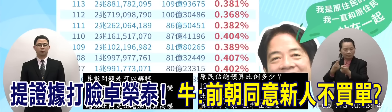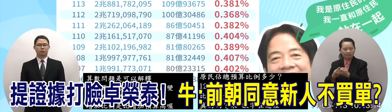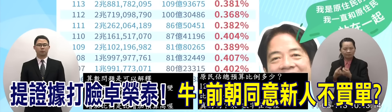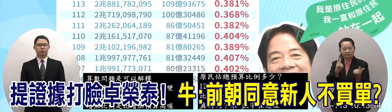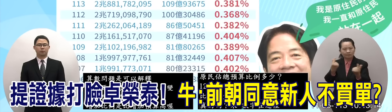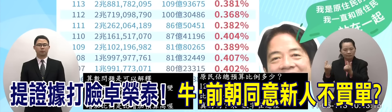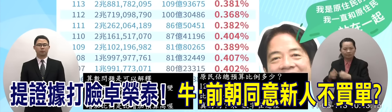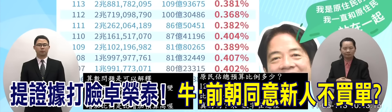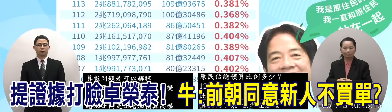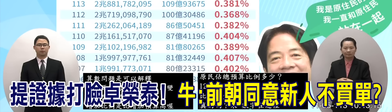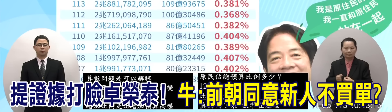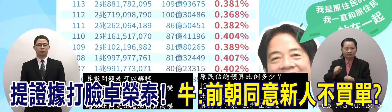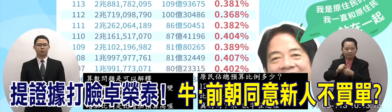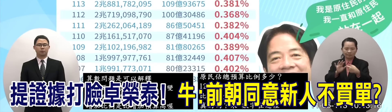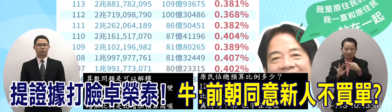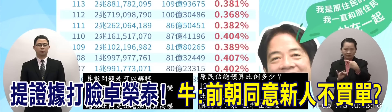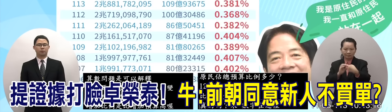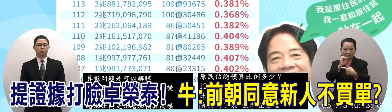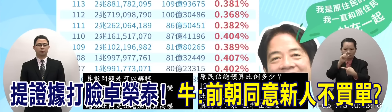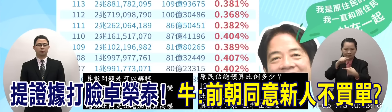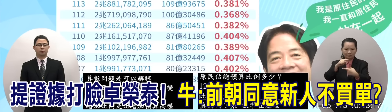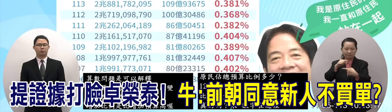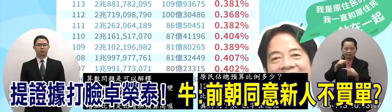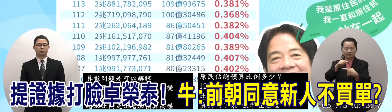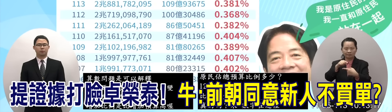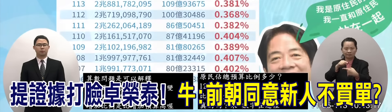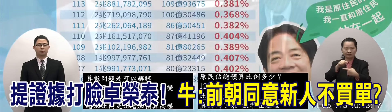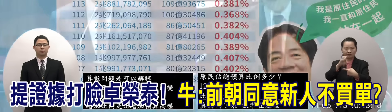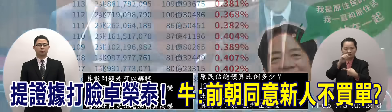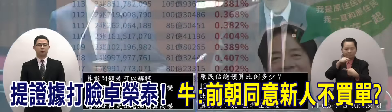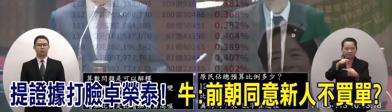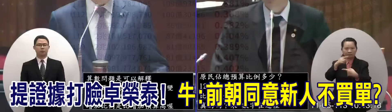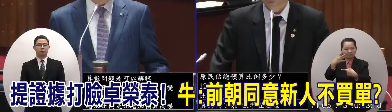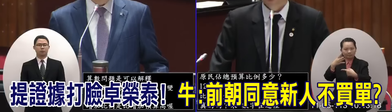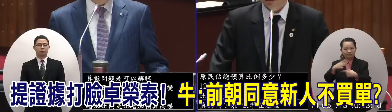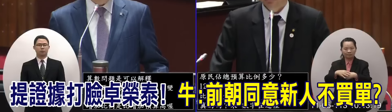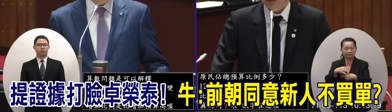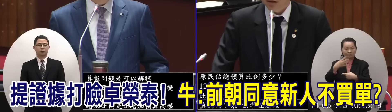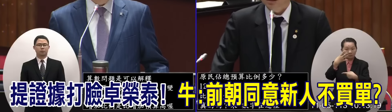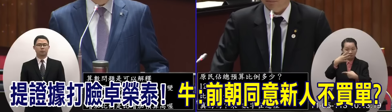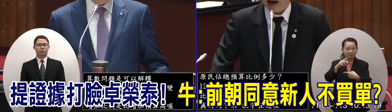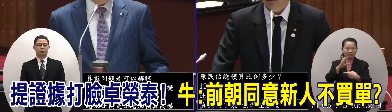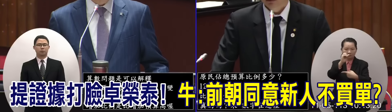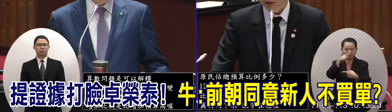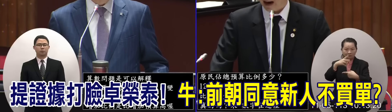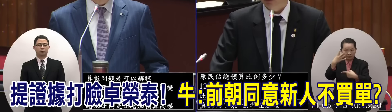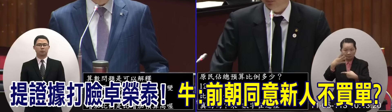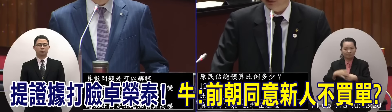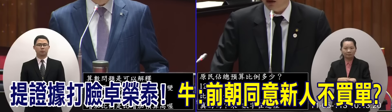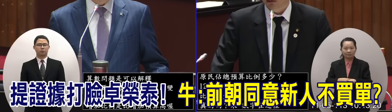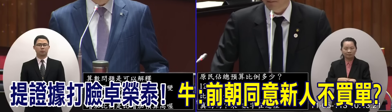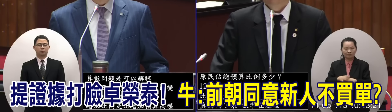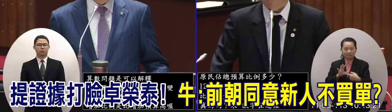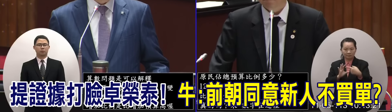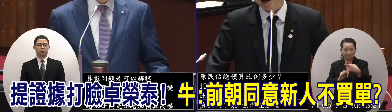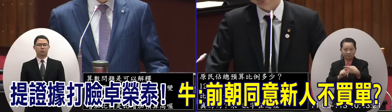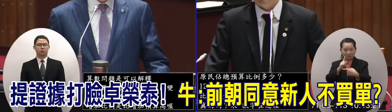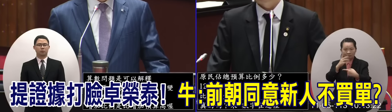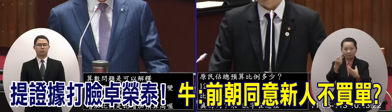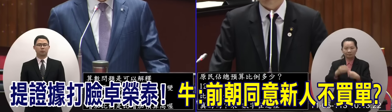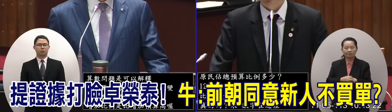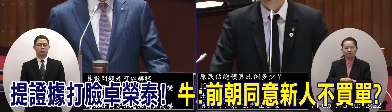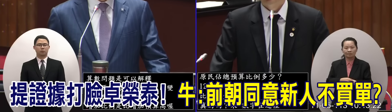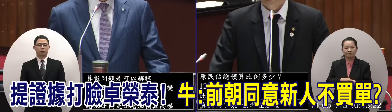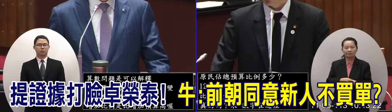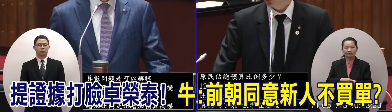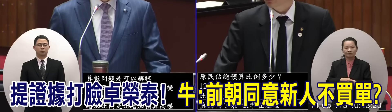了。多的时候到0.4%，不是4%，是0.4%，1%都不到，0.5%都不